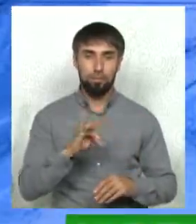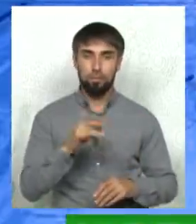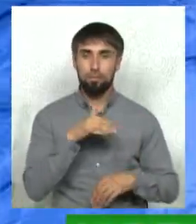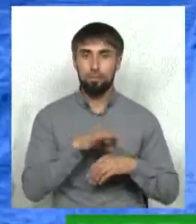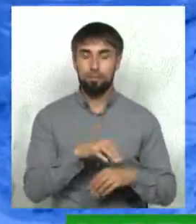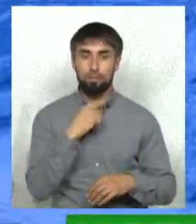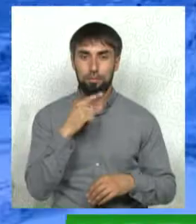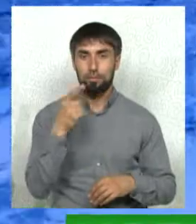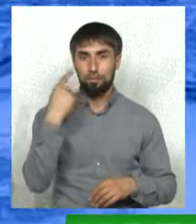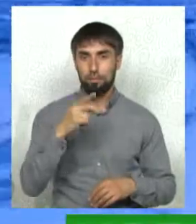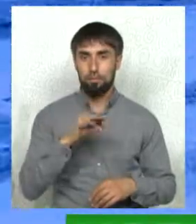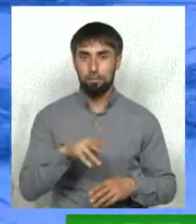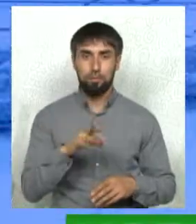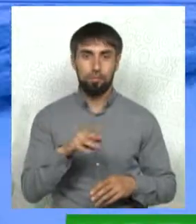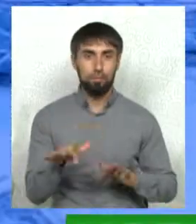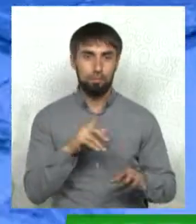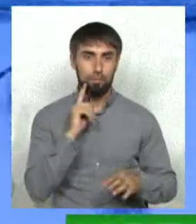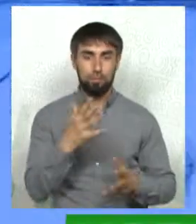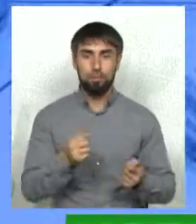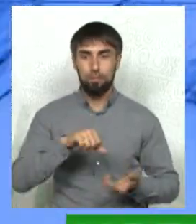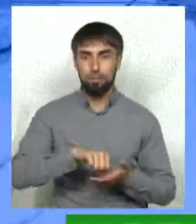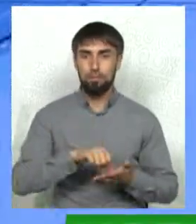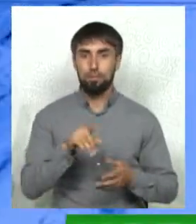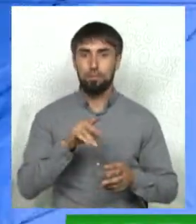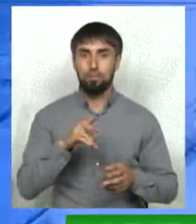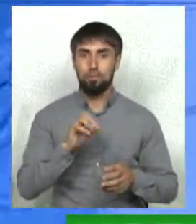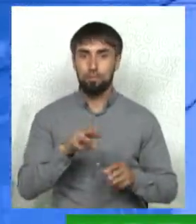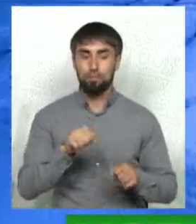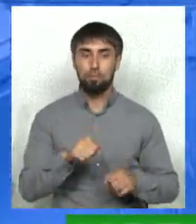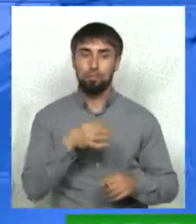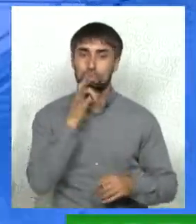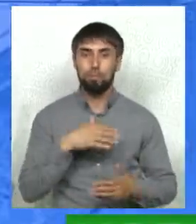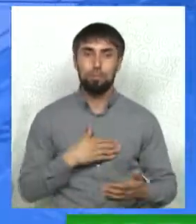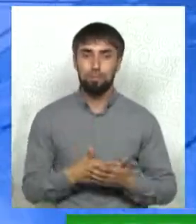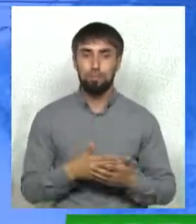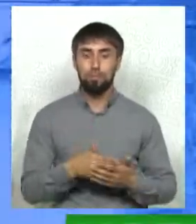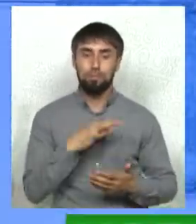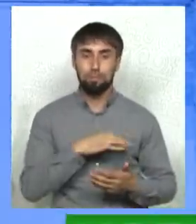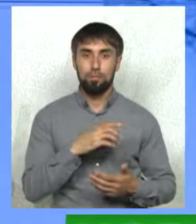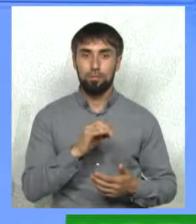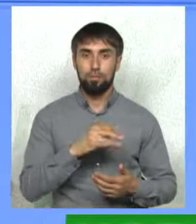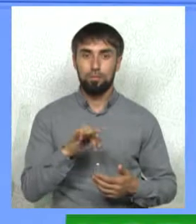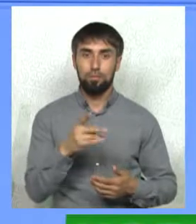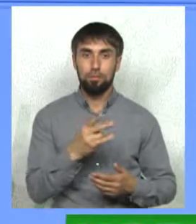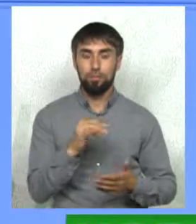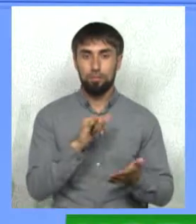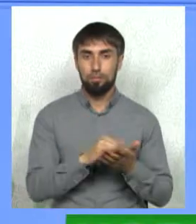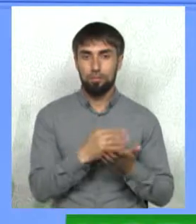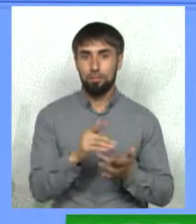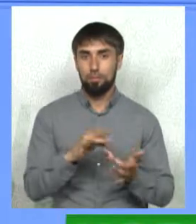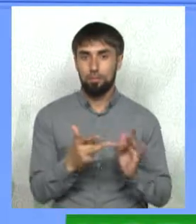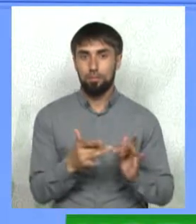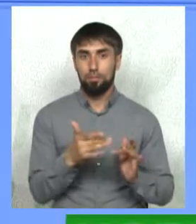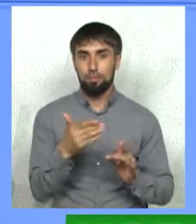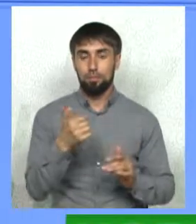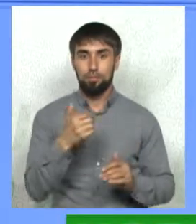Ингушетии. Его инициатор – Комитет по делам молодежи. Принять участие в нем может любой активный пользователь соцсетей. Для этого надо выложить на своей странице в